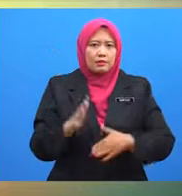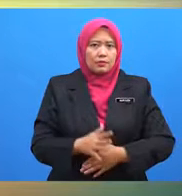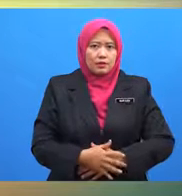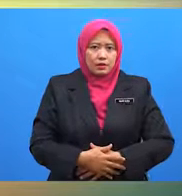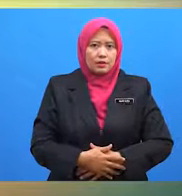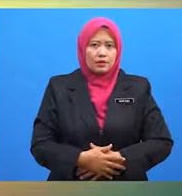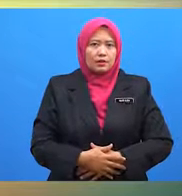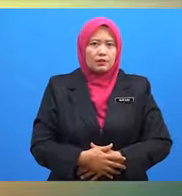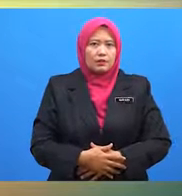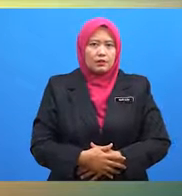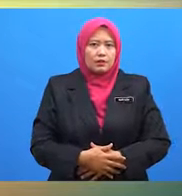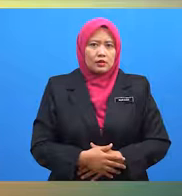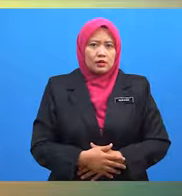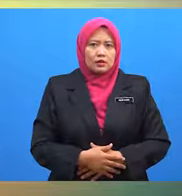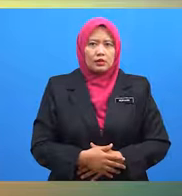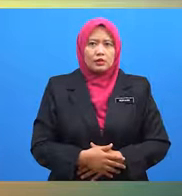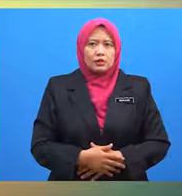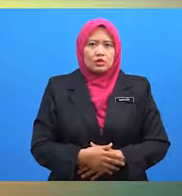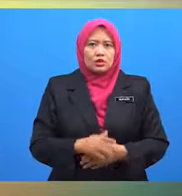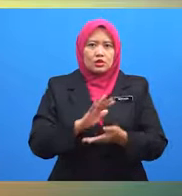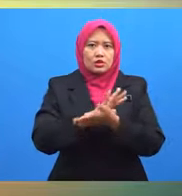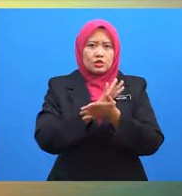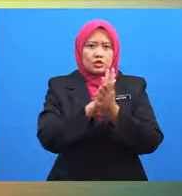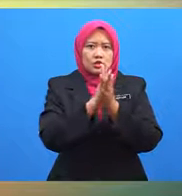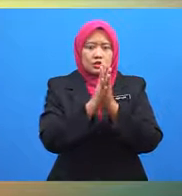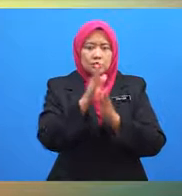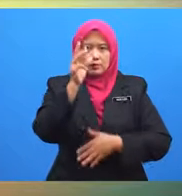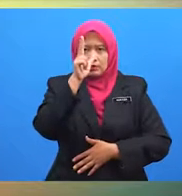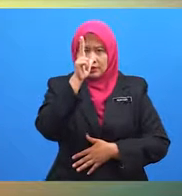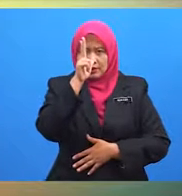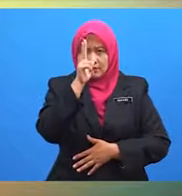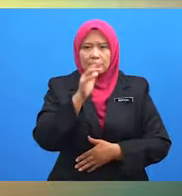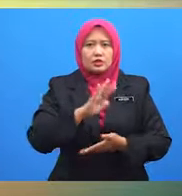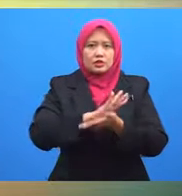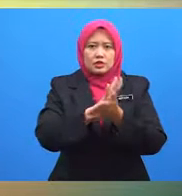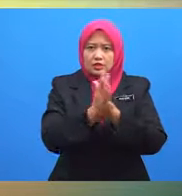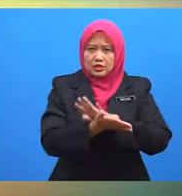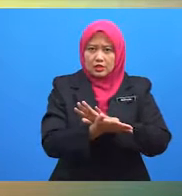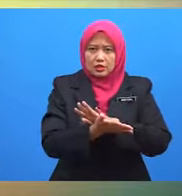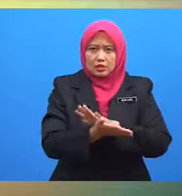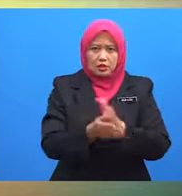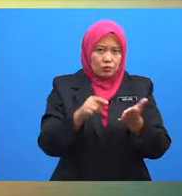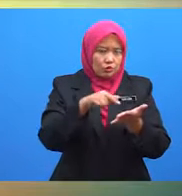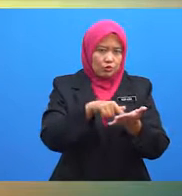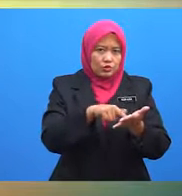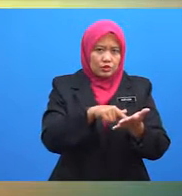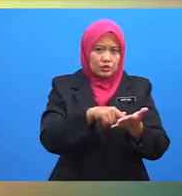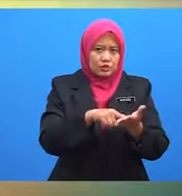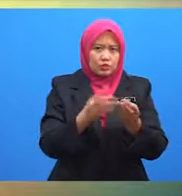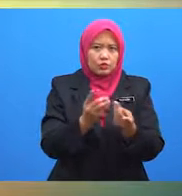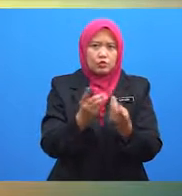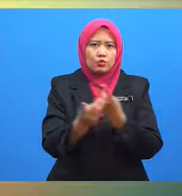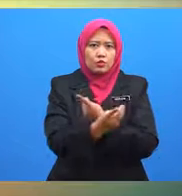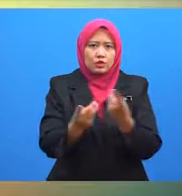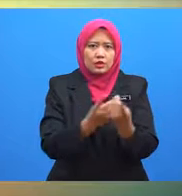dan kesusastraan. Perkembangannya sangat dipengaruhi agama Islam. Untuk